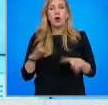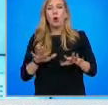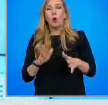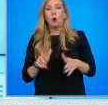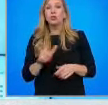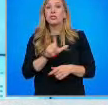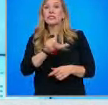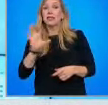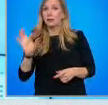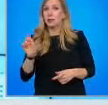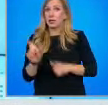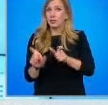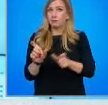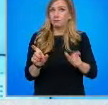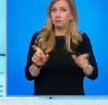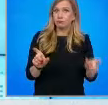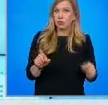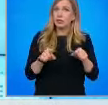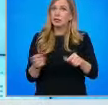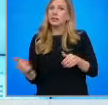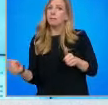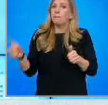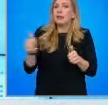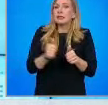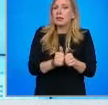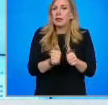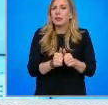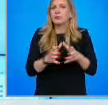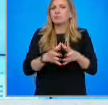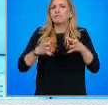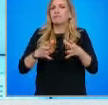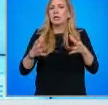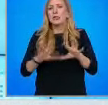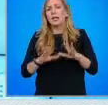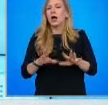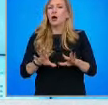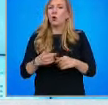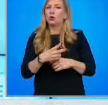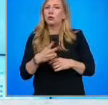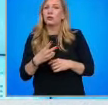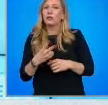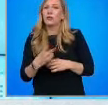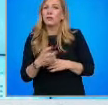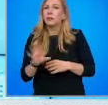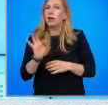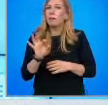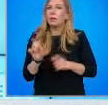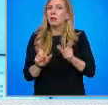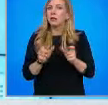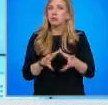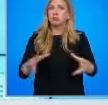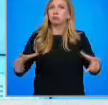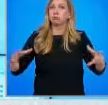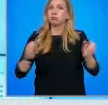около 70 човека се присъединиха в пъти повече и станаха около 250, което изключително ни затрудни